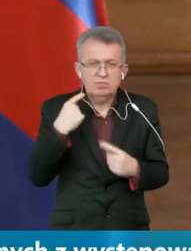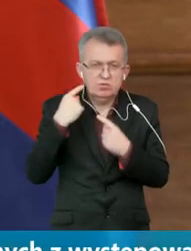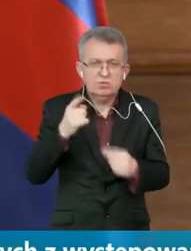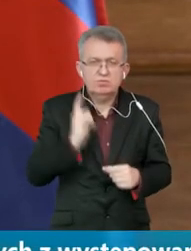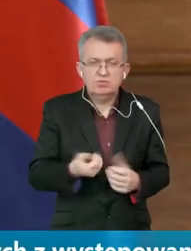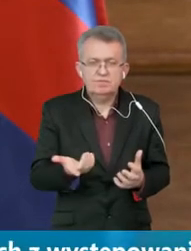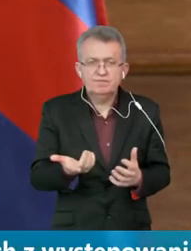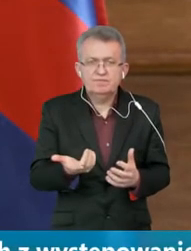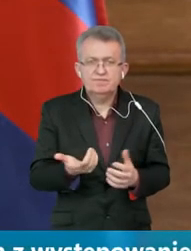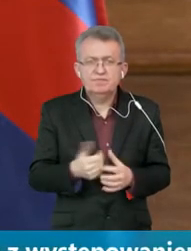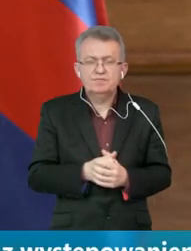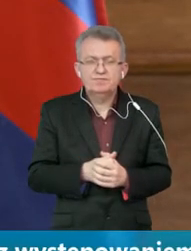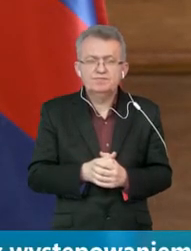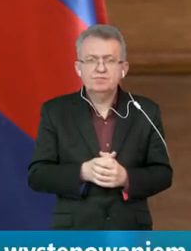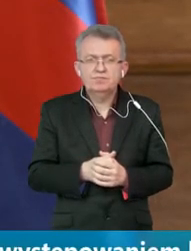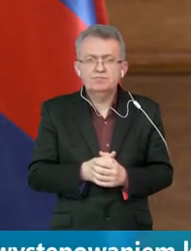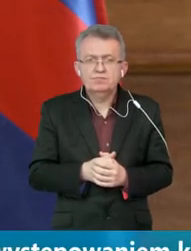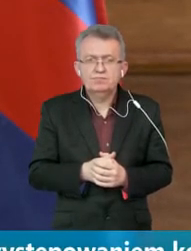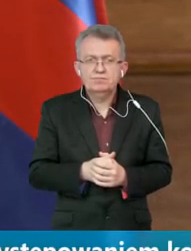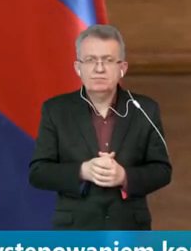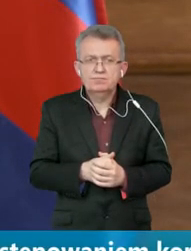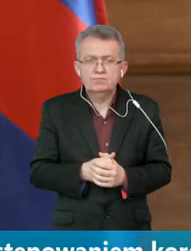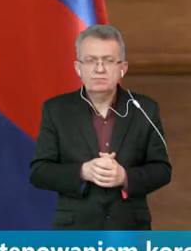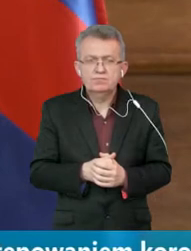tego niestety dostosować.